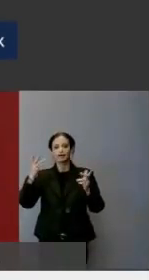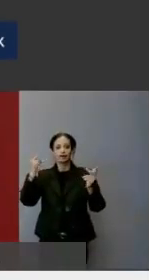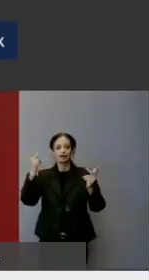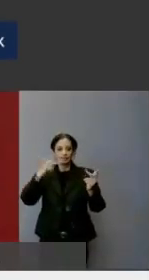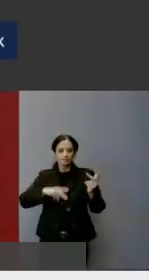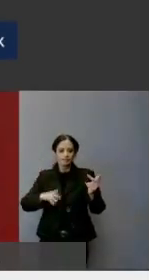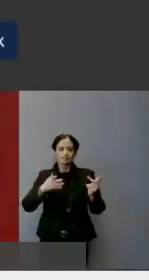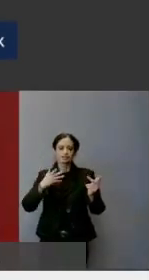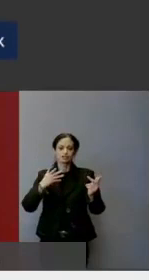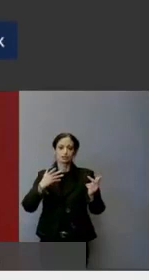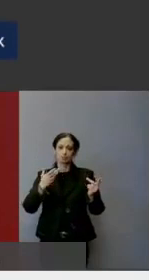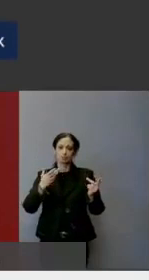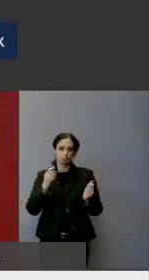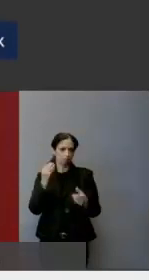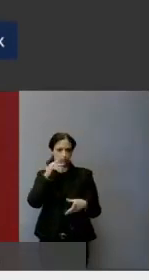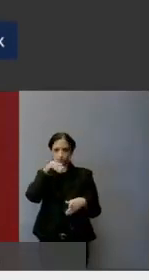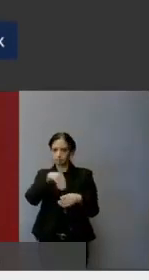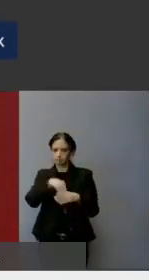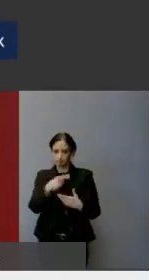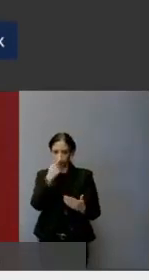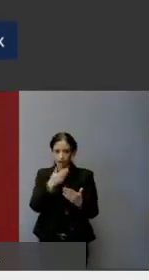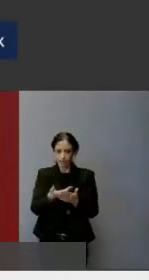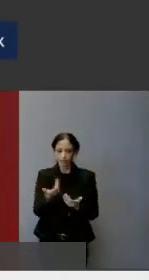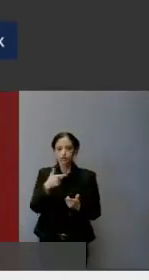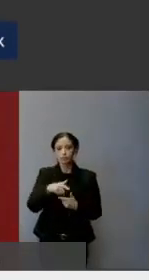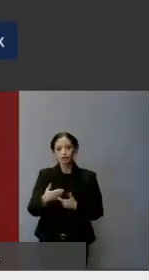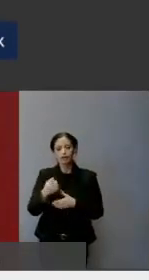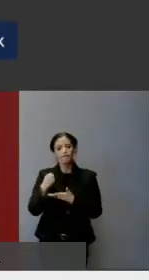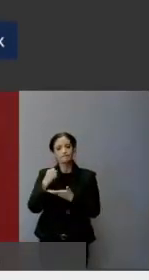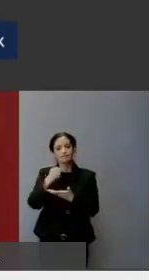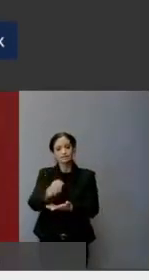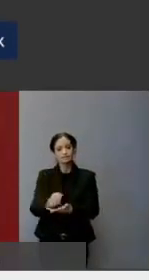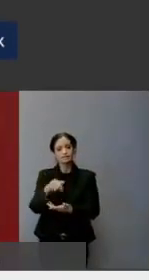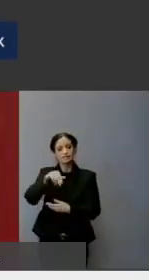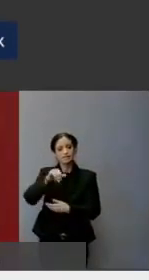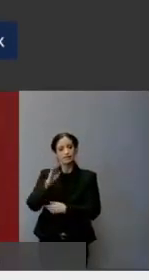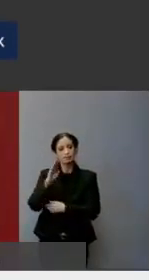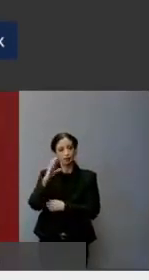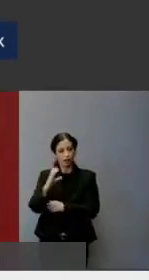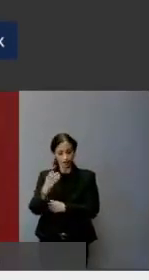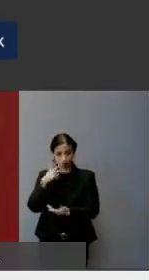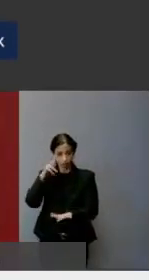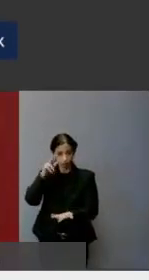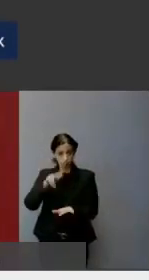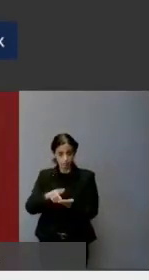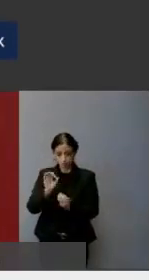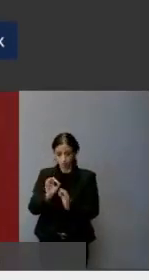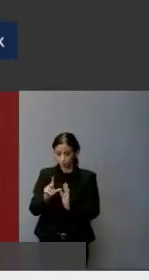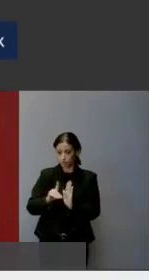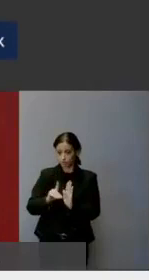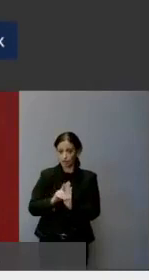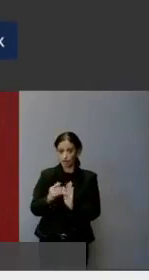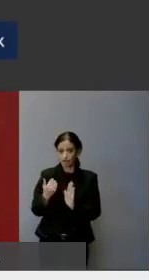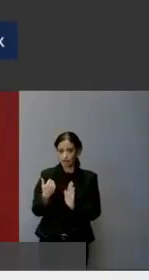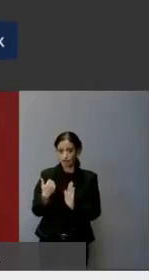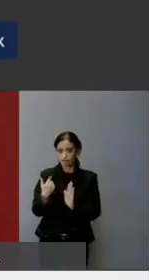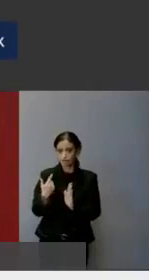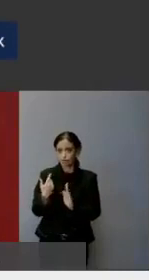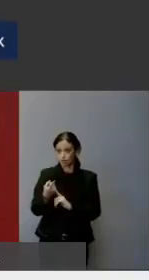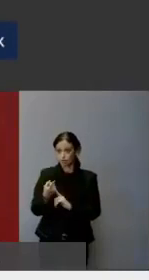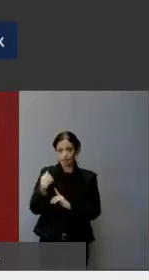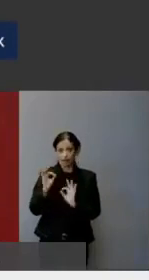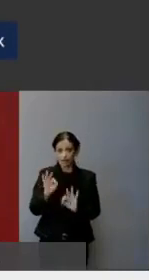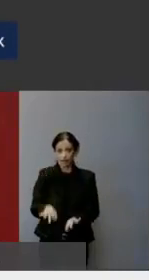di investimenti che lo ricordo è il mibac ad aver approvato tra l'altro con un decreto che è pervenuto proprio nella data di ieri